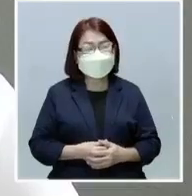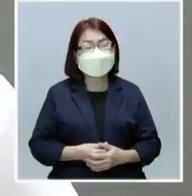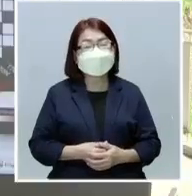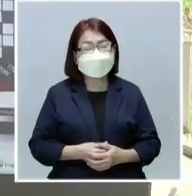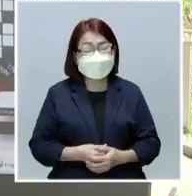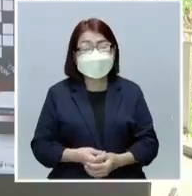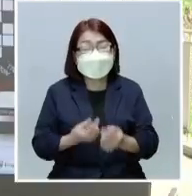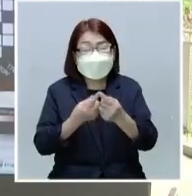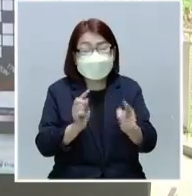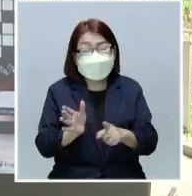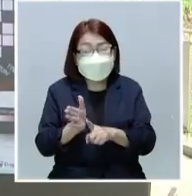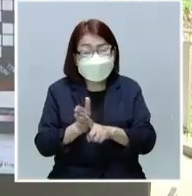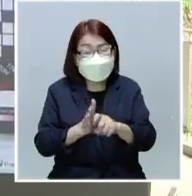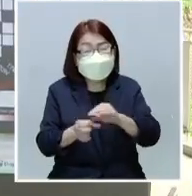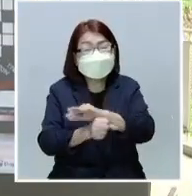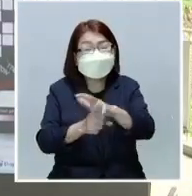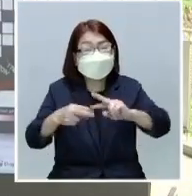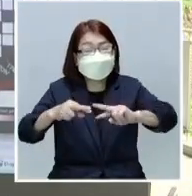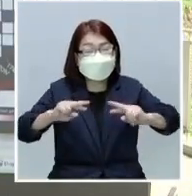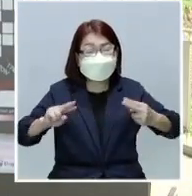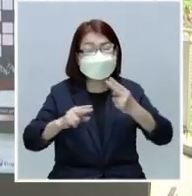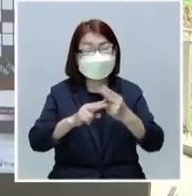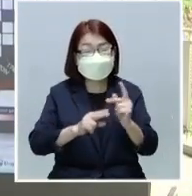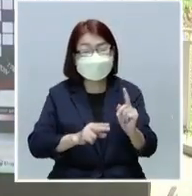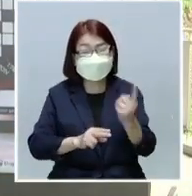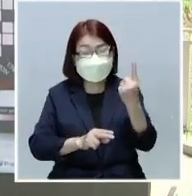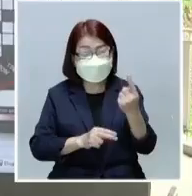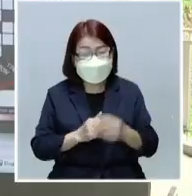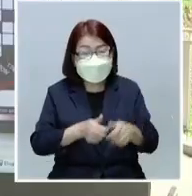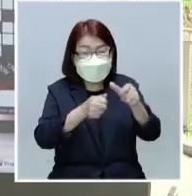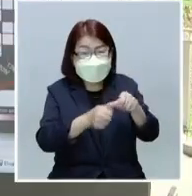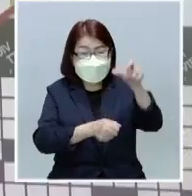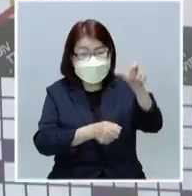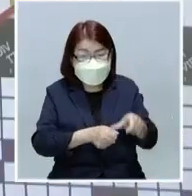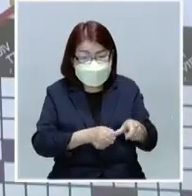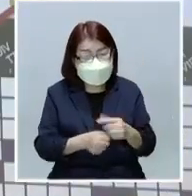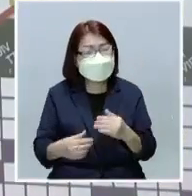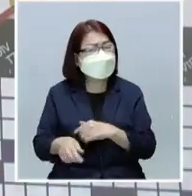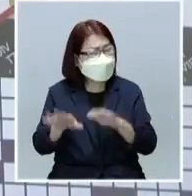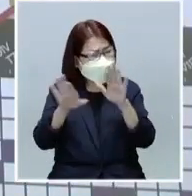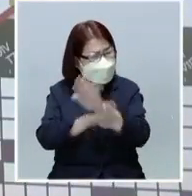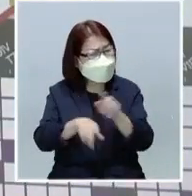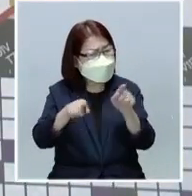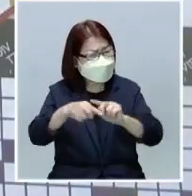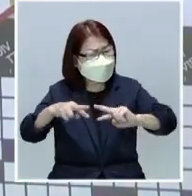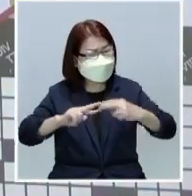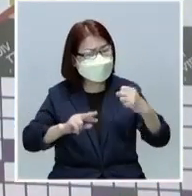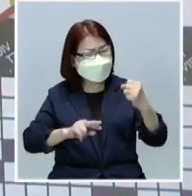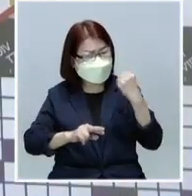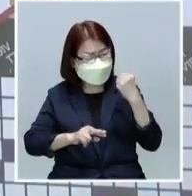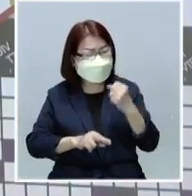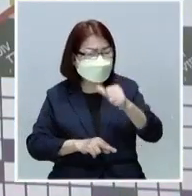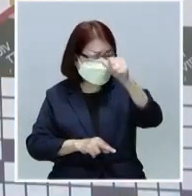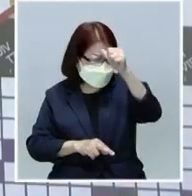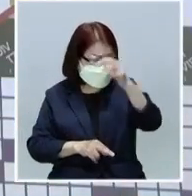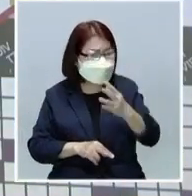ซึ่งถึงแม้ว่าเชื้อโควิดกลายพันธุ์สายพันธุ์ใหม่นี้จะมีความใกล้เคียงกันกับสายพันธุ์เดลต้าและอัลฟาแต่พบว่าไม่ใช่ลูกหลาน